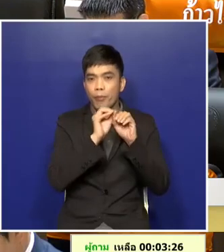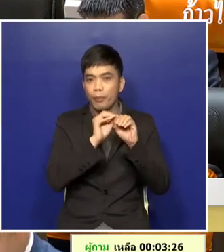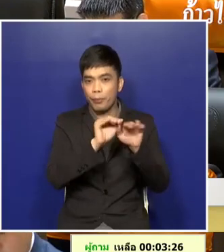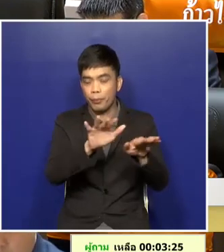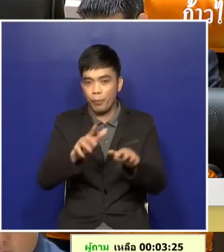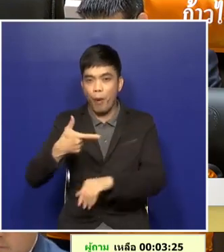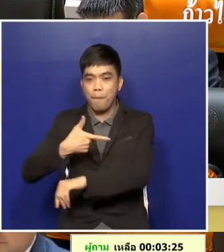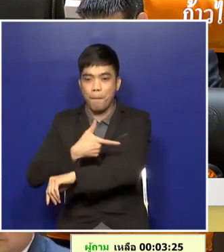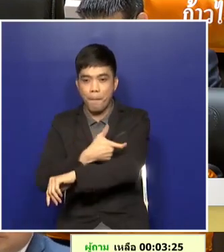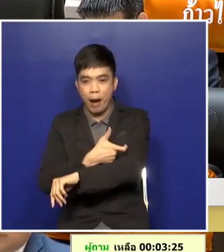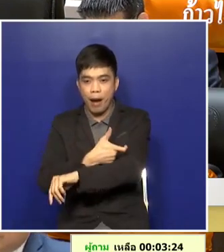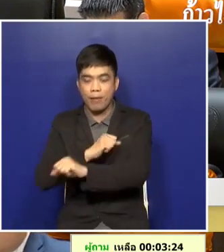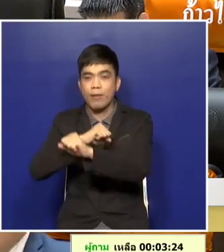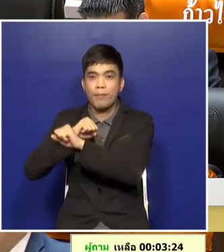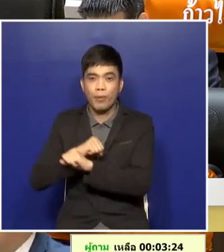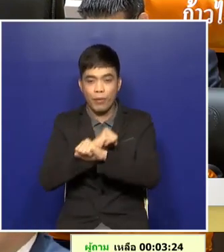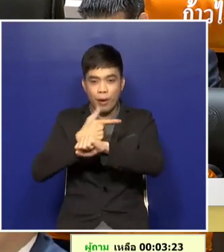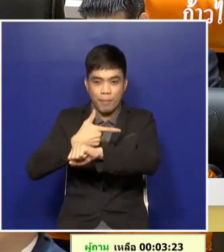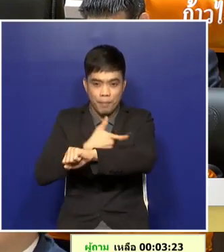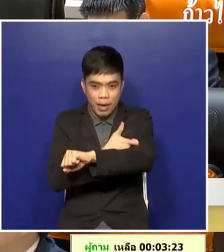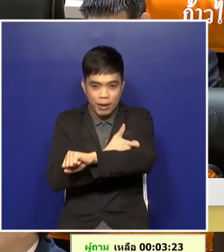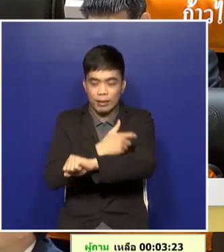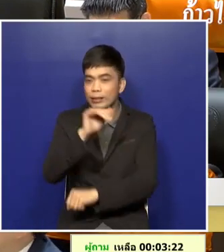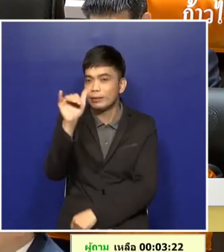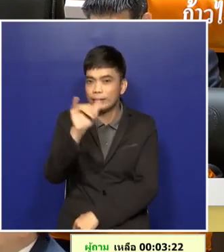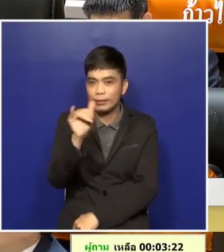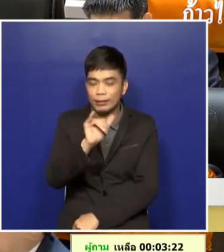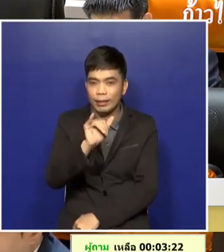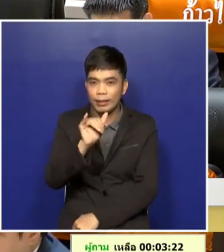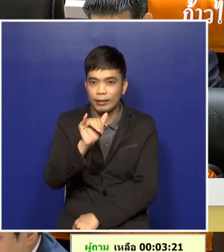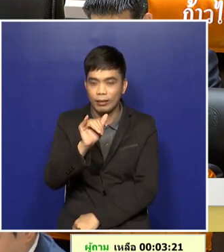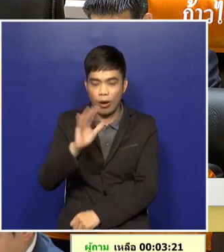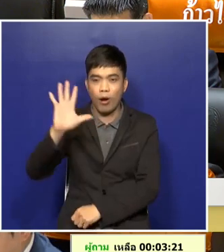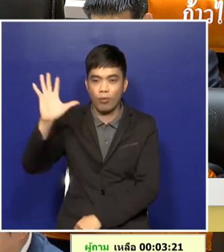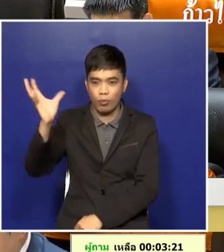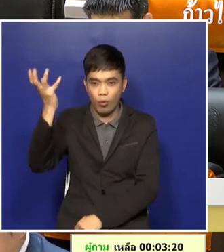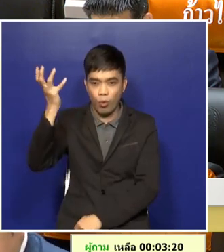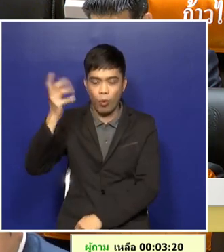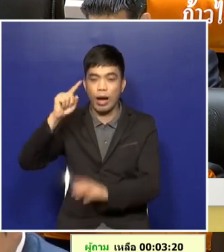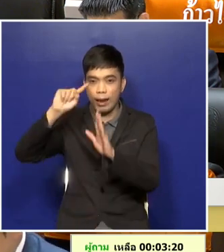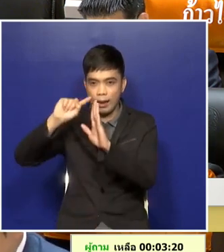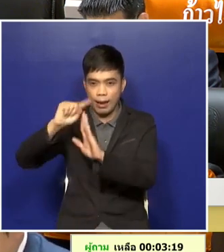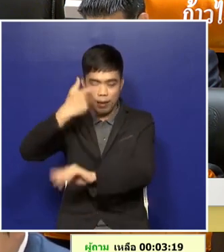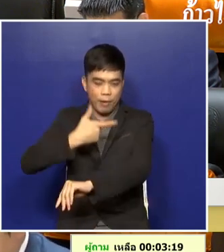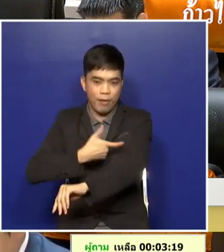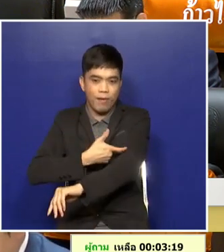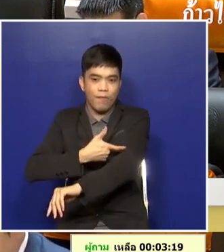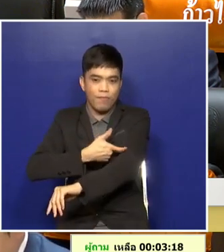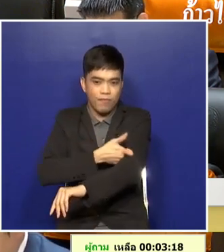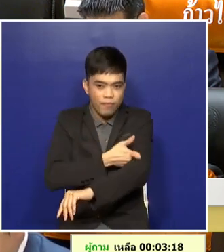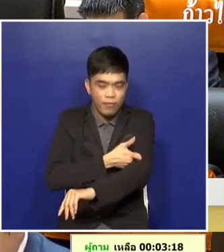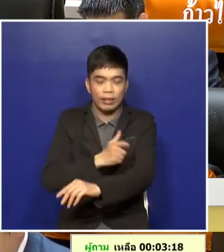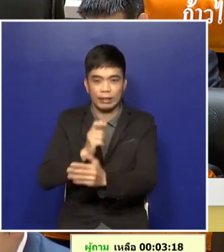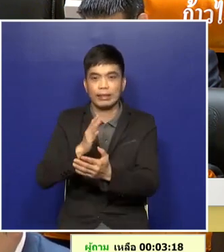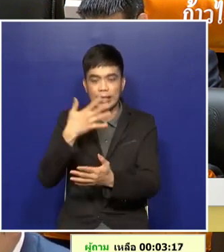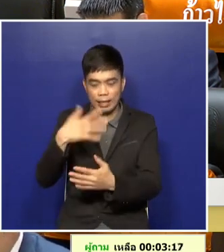เนี่ยก็ยังไม่ได้ฉีดกันทั่วโลกเขาก็เริ่มฉีดกันไปอิสราเอลนี่ฉีดไปเกินครึ่งนะ